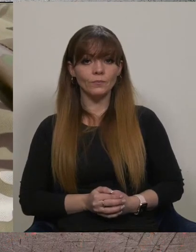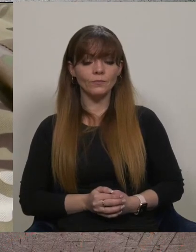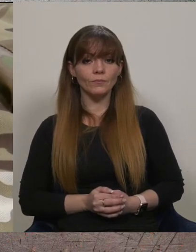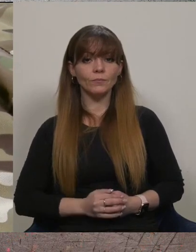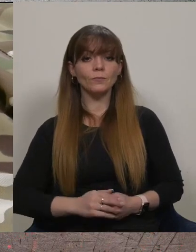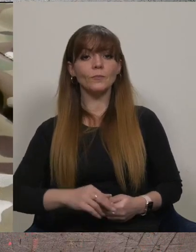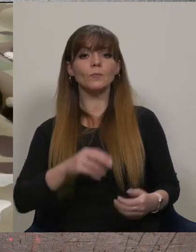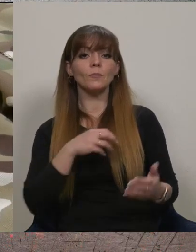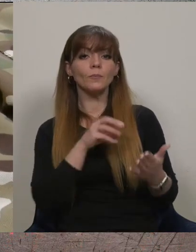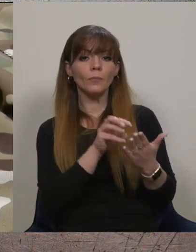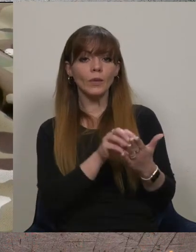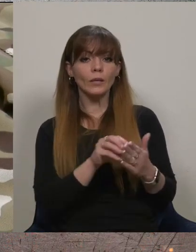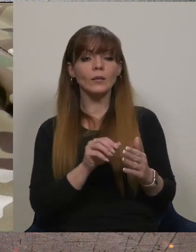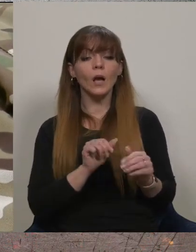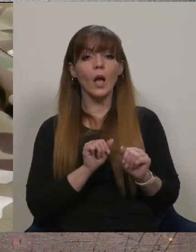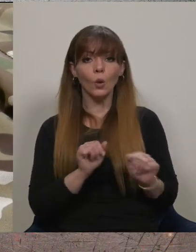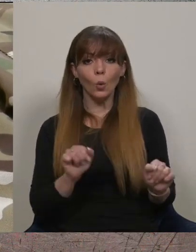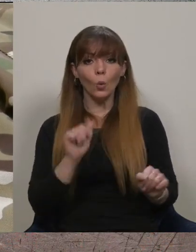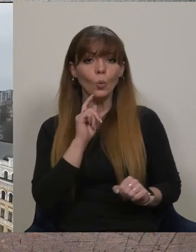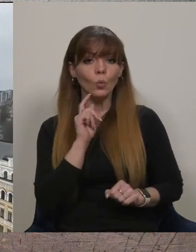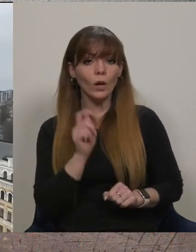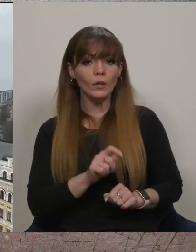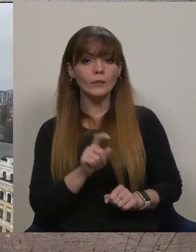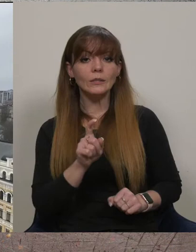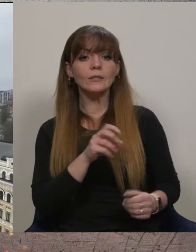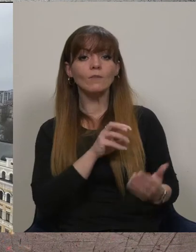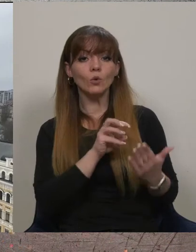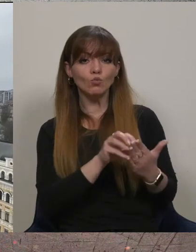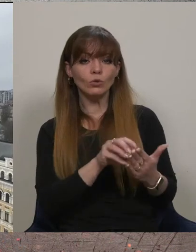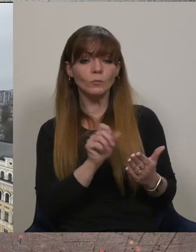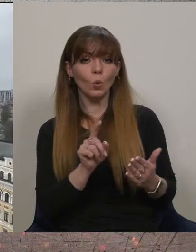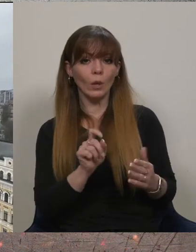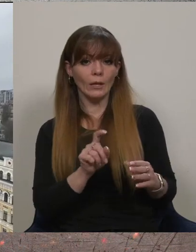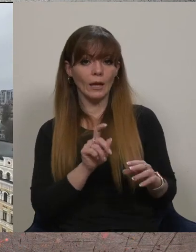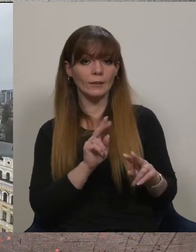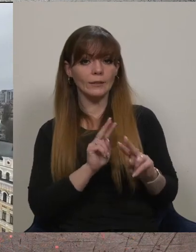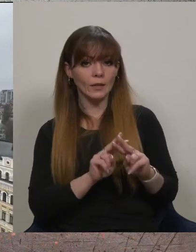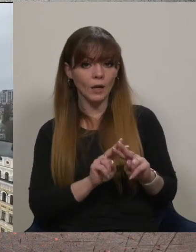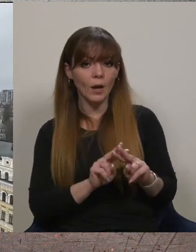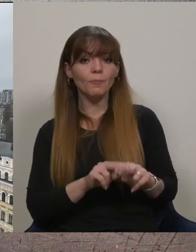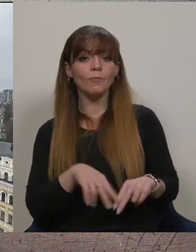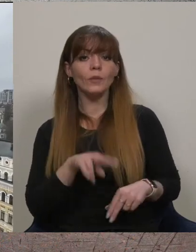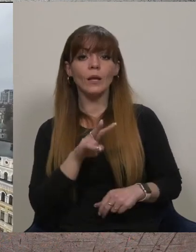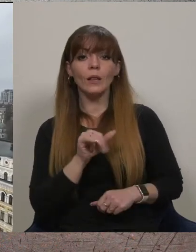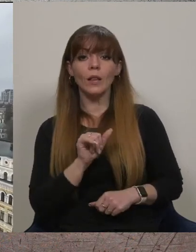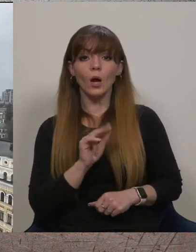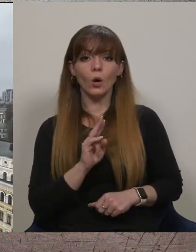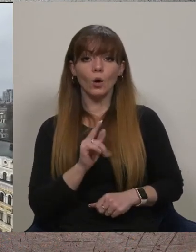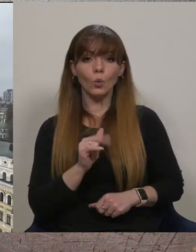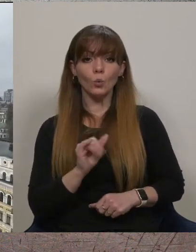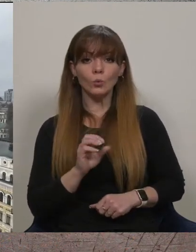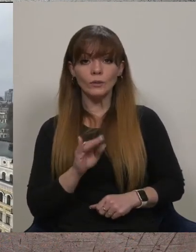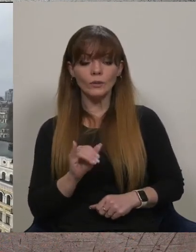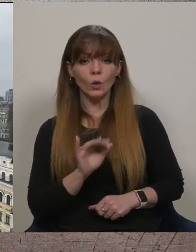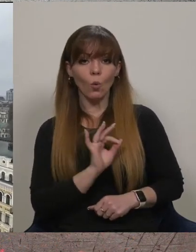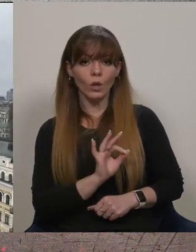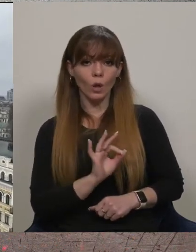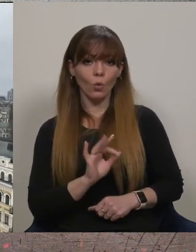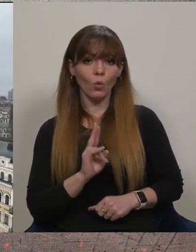Присвоєно звання Герой України з врученням ордена Золота Зірка Лакусті Олегу